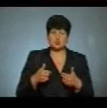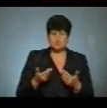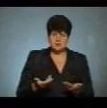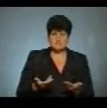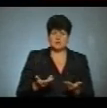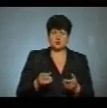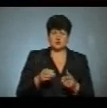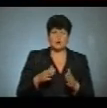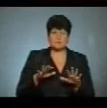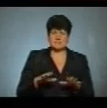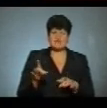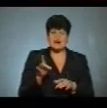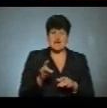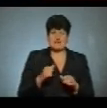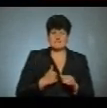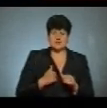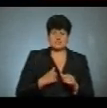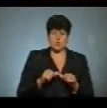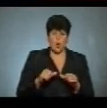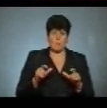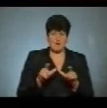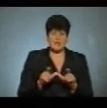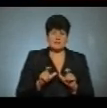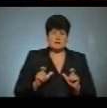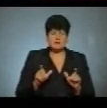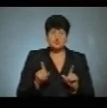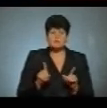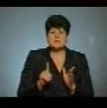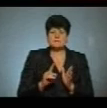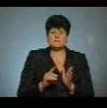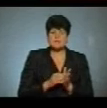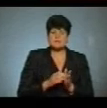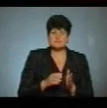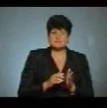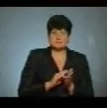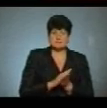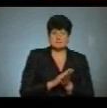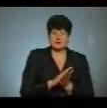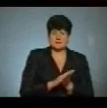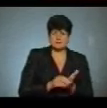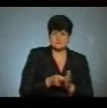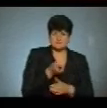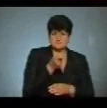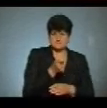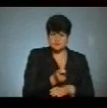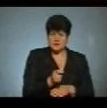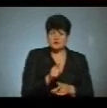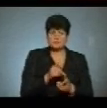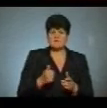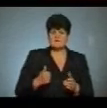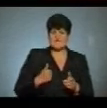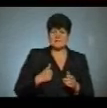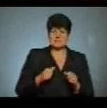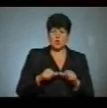місцевих райвійськоматів для того, щоб зафіксувати своє звернення і щоб військомати